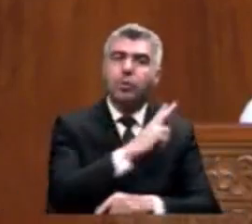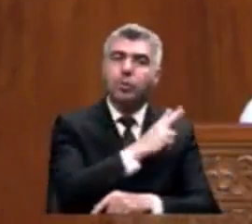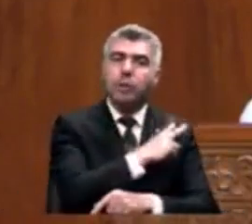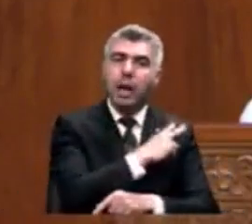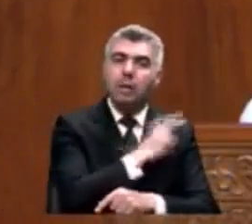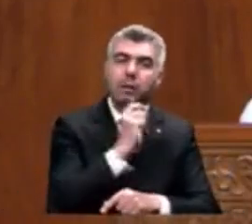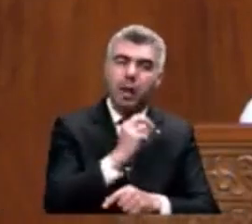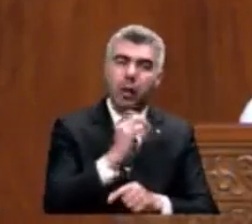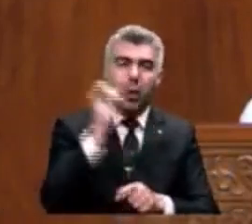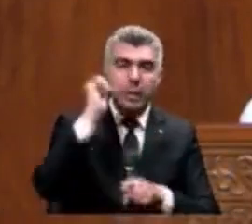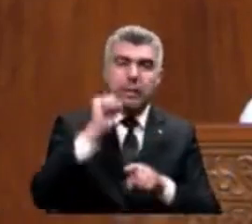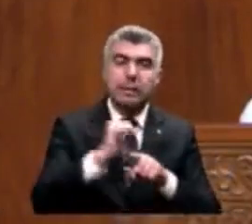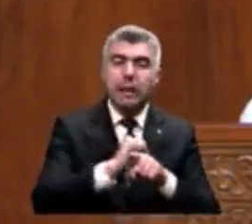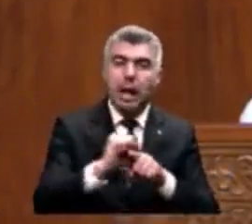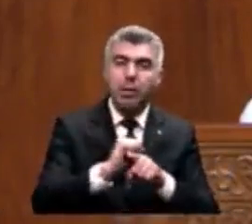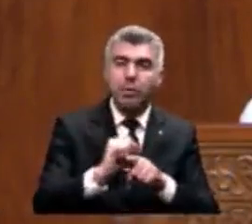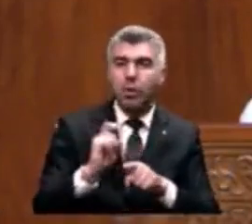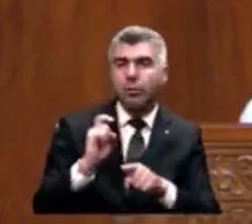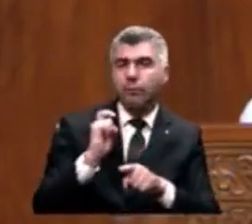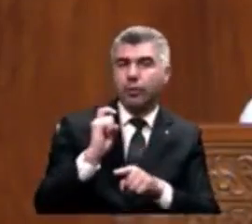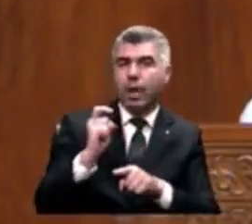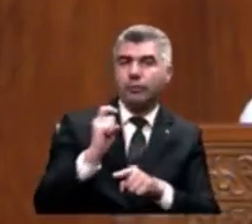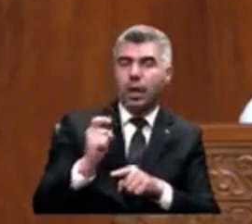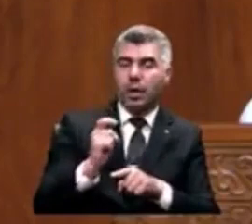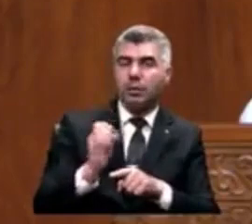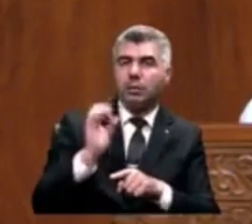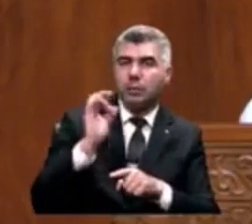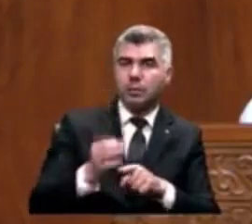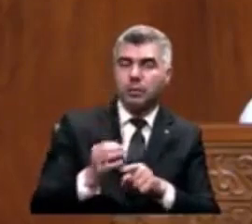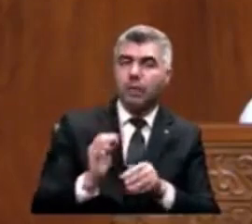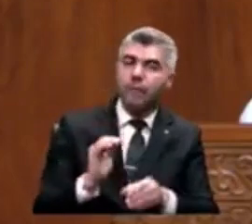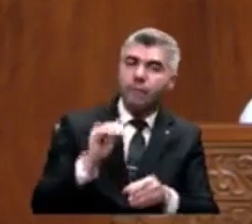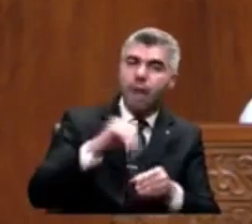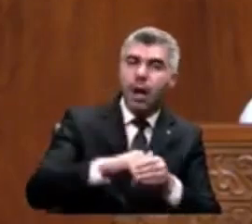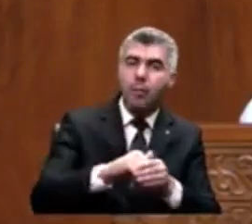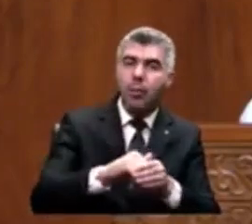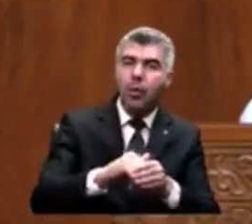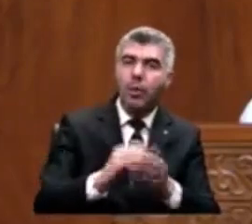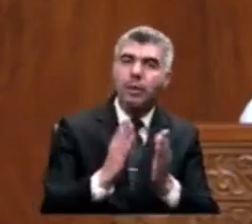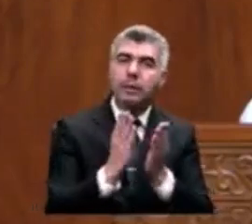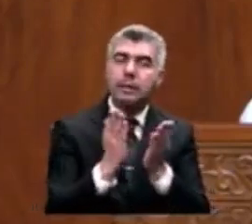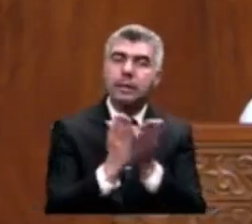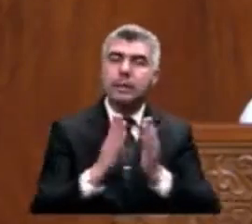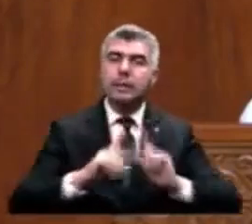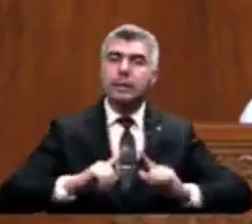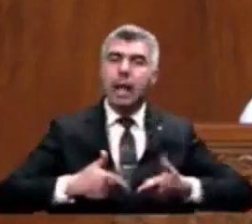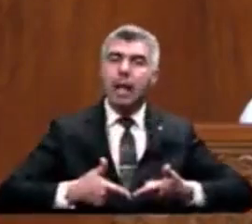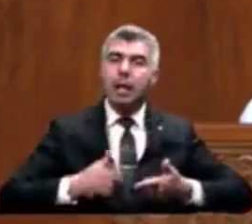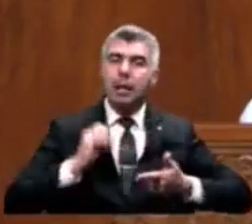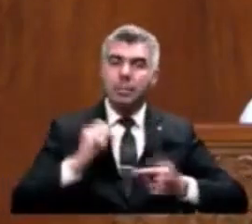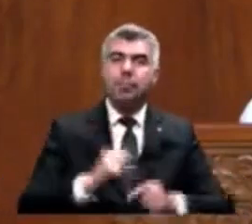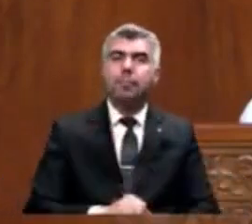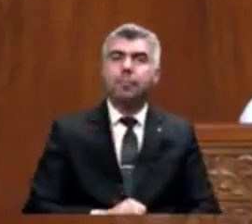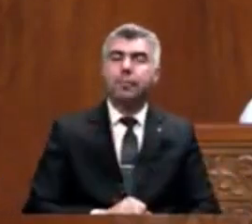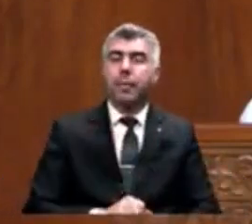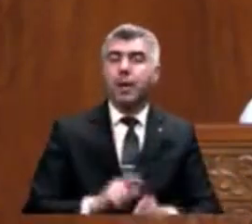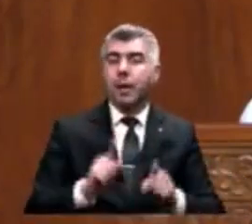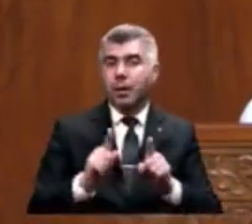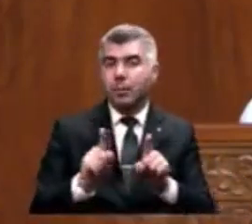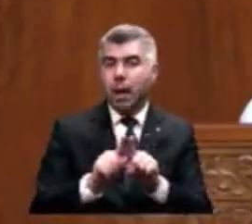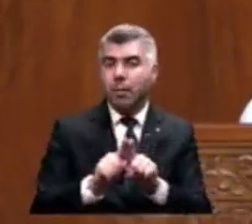تدريبا مقابل تعويض داخل المؤسسات التعليمية، وذلك